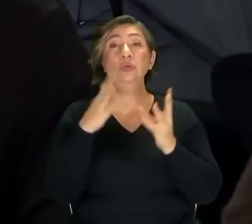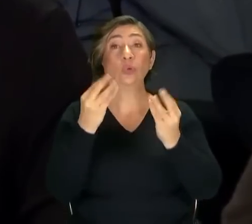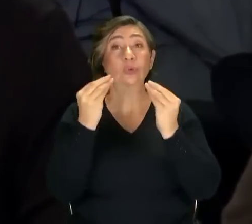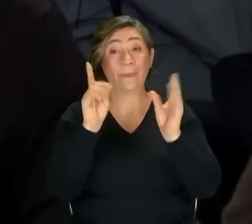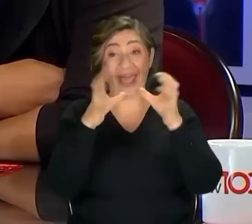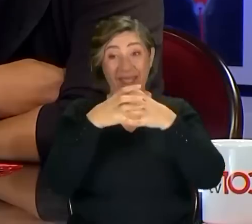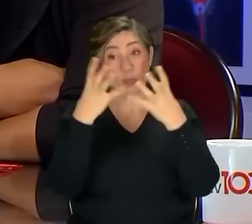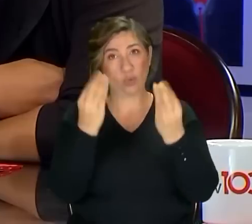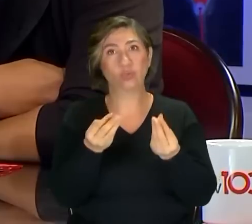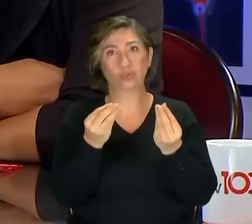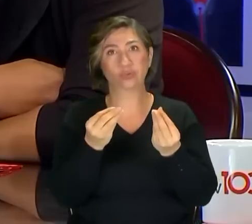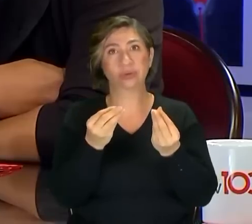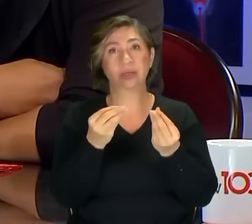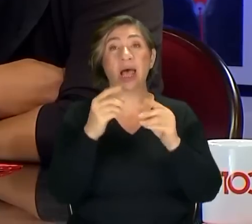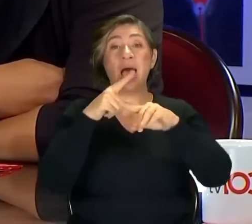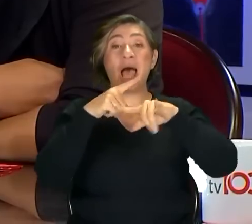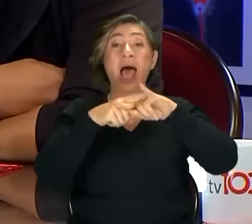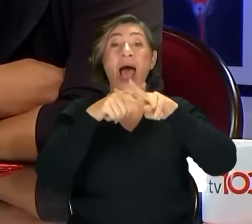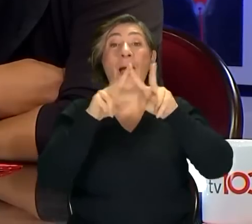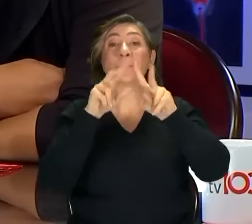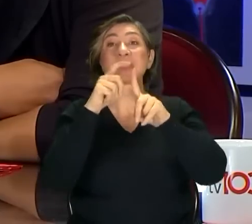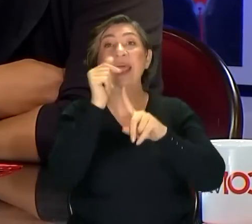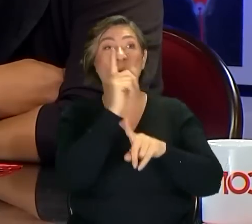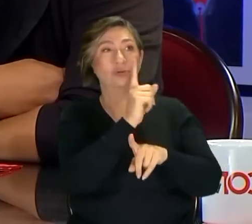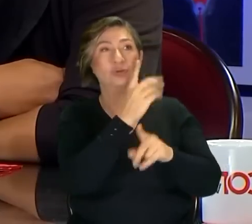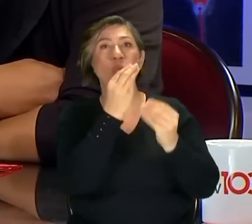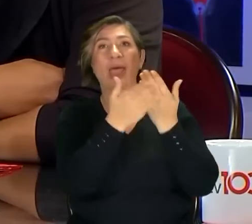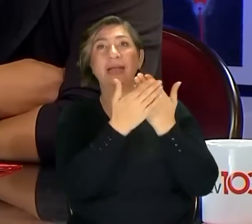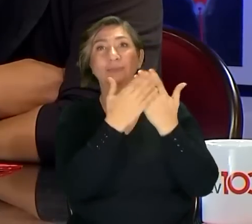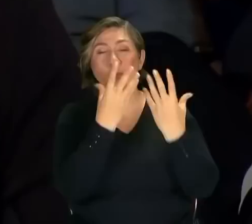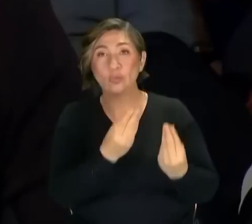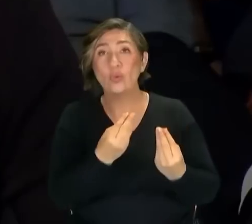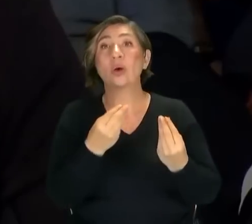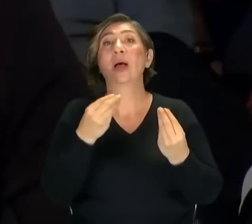Çok güzel bir ekip olduk önce. Hamdi Hoca çok yardımcı oldu. Biz birbirimize